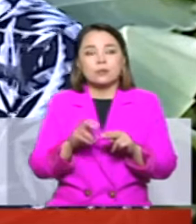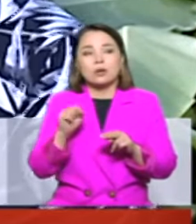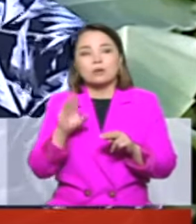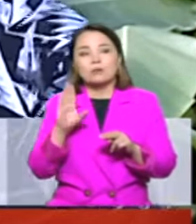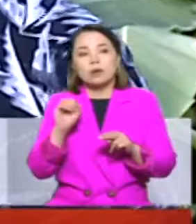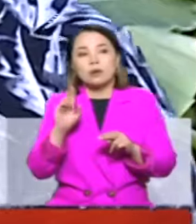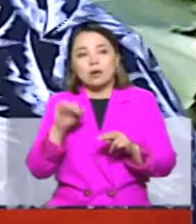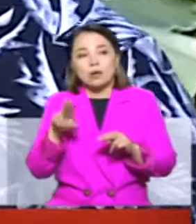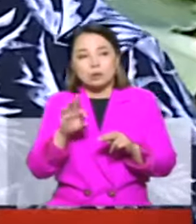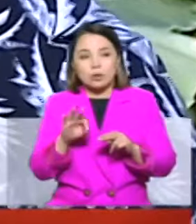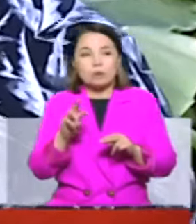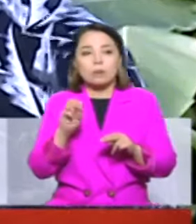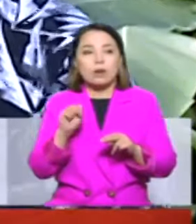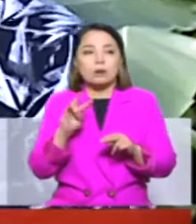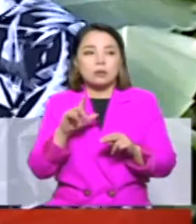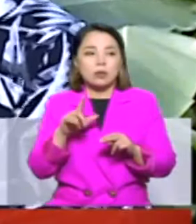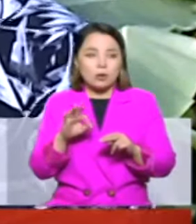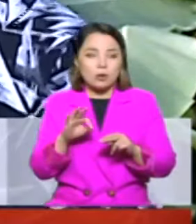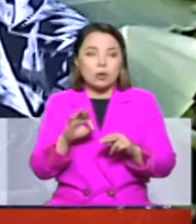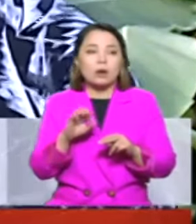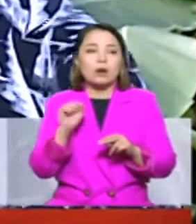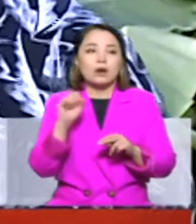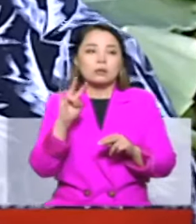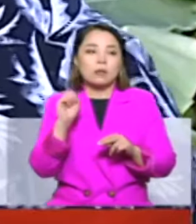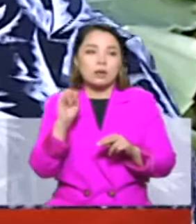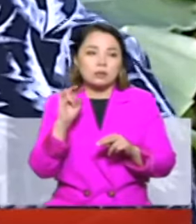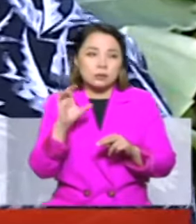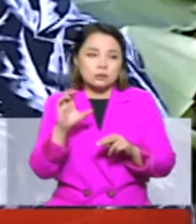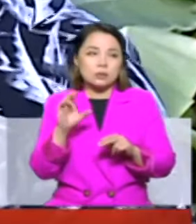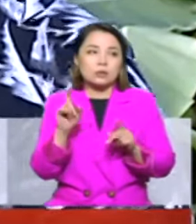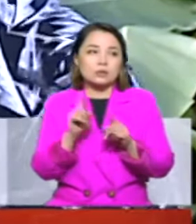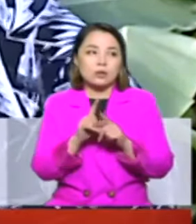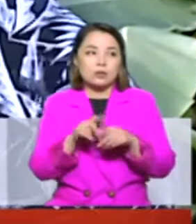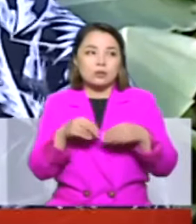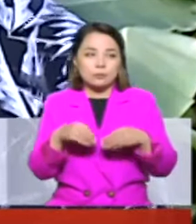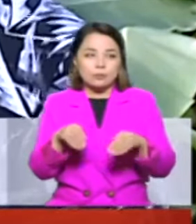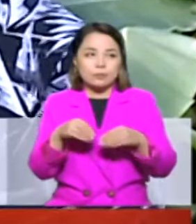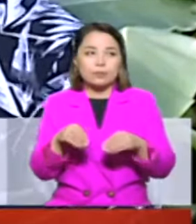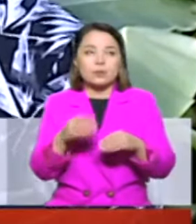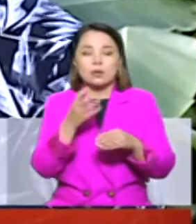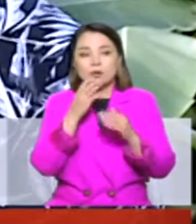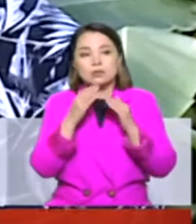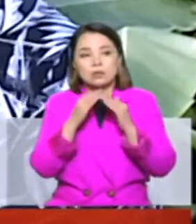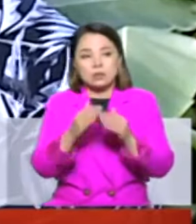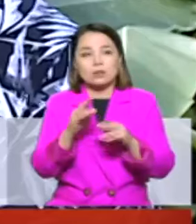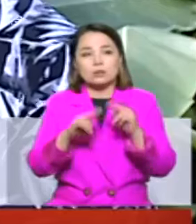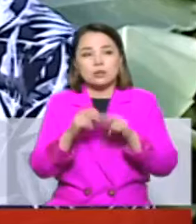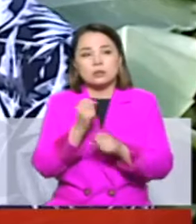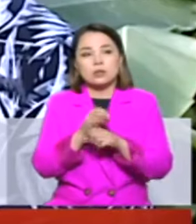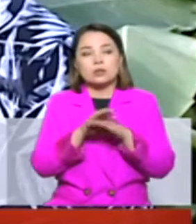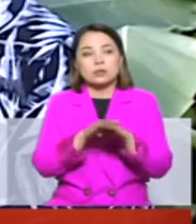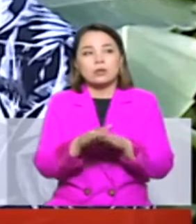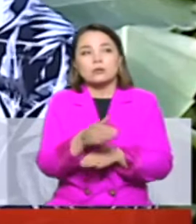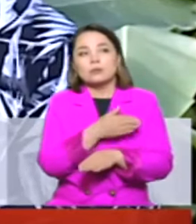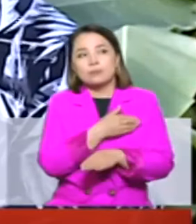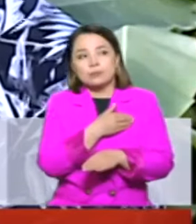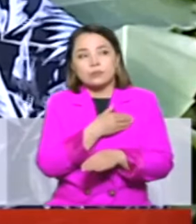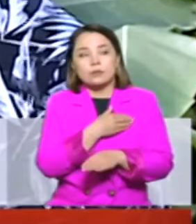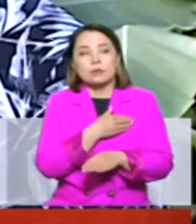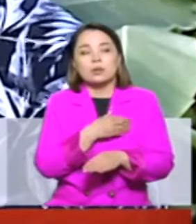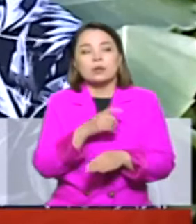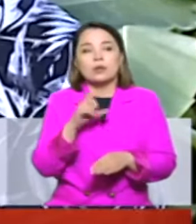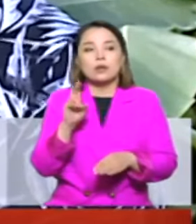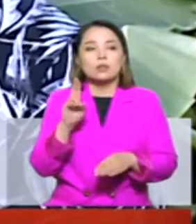авокадо, манго, ананас, ананасқа сол теплица соғайын деп атырмыз.